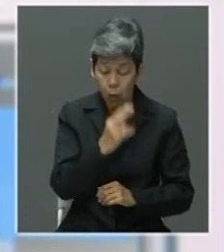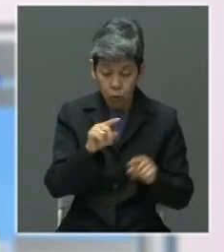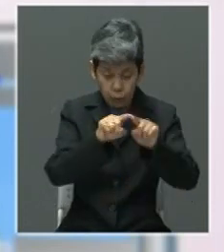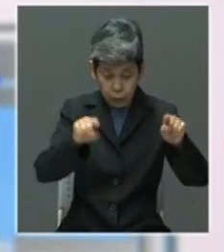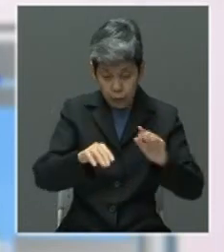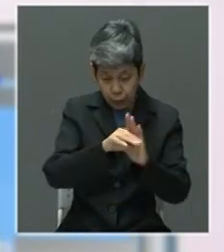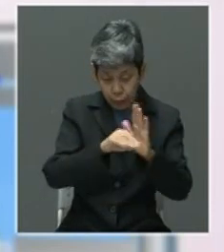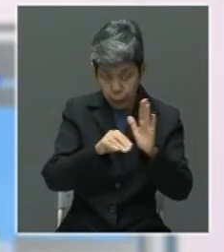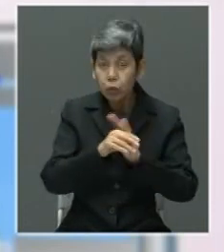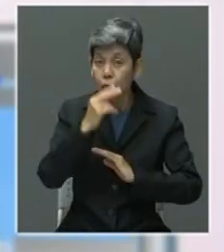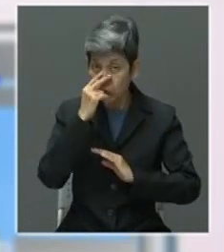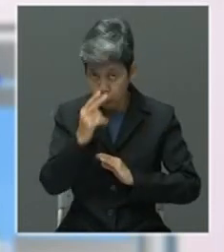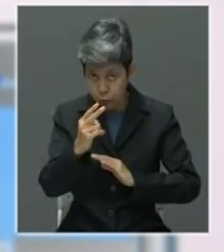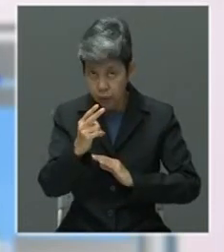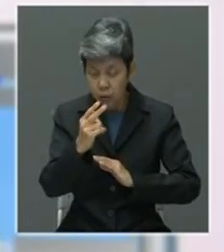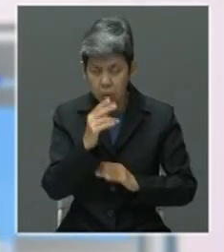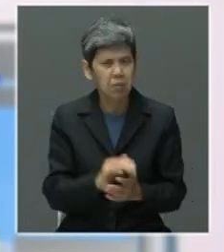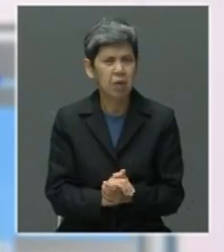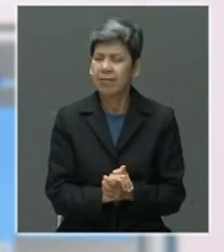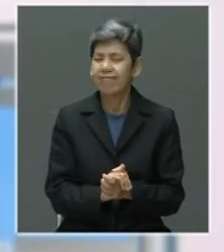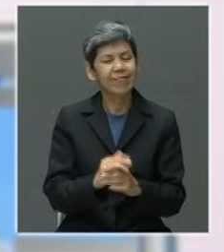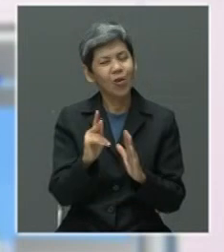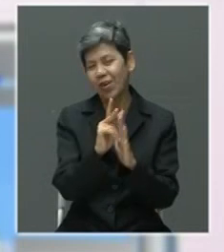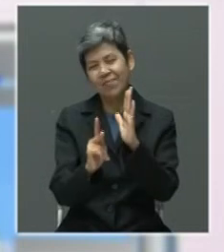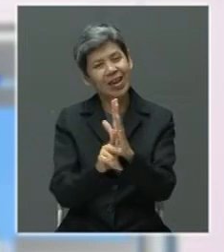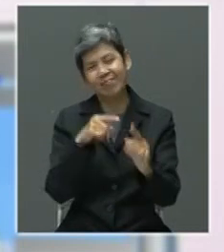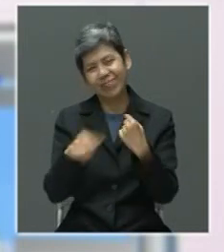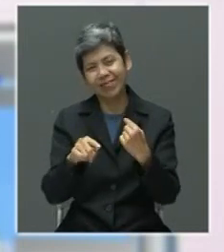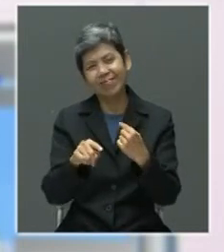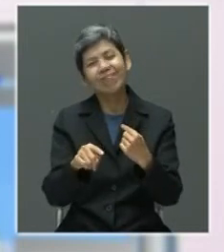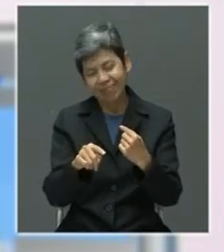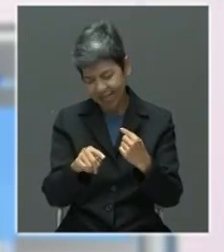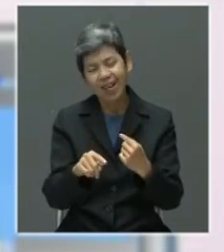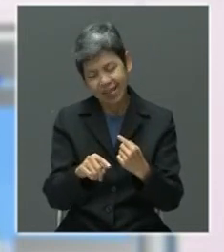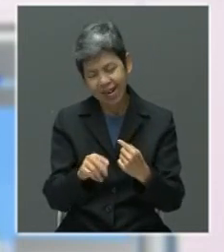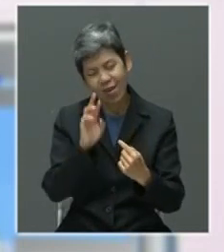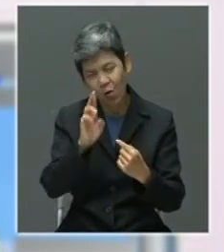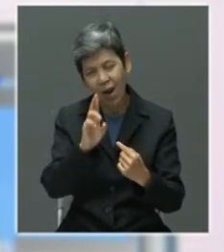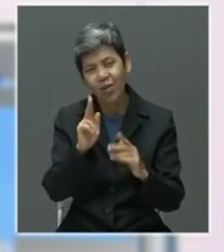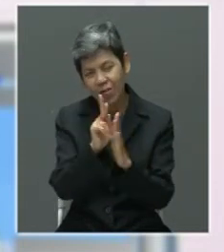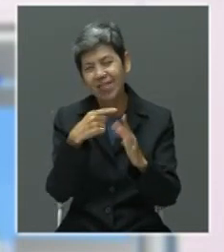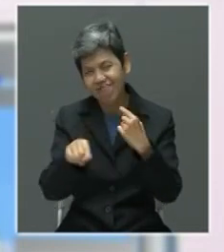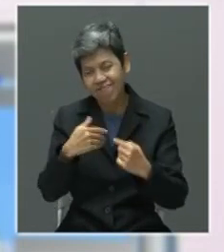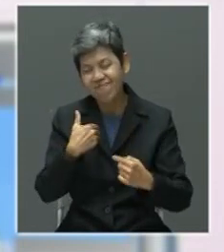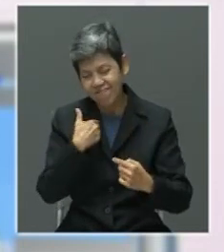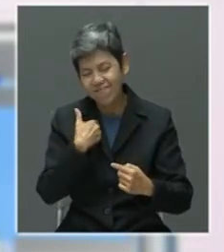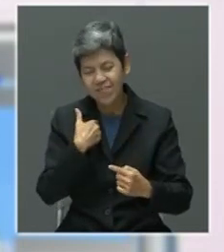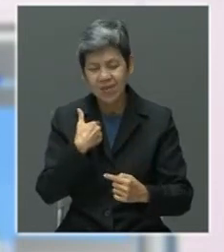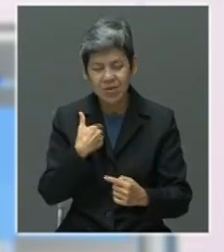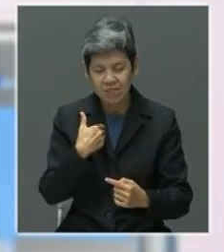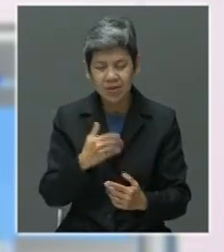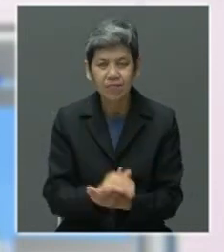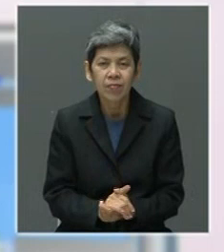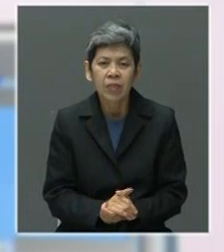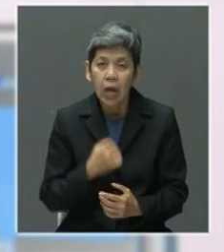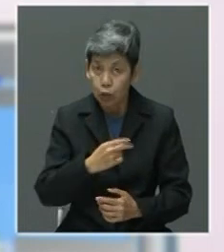าพความเป็นจริงแล้วเนี่ยมันขัดกับข้อกฎหมายที่จะออกได้นะครับนะ ครับ อัน